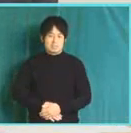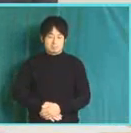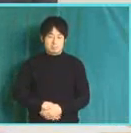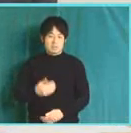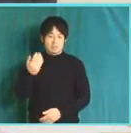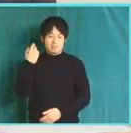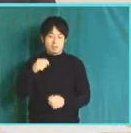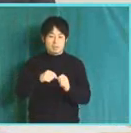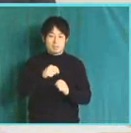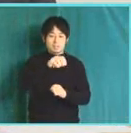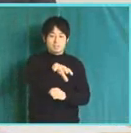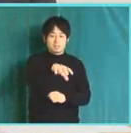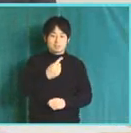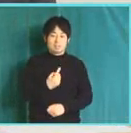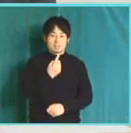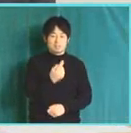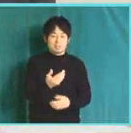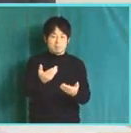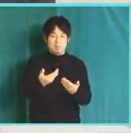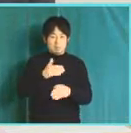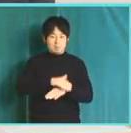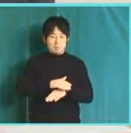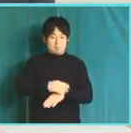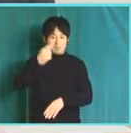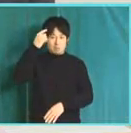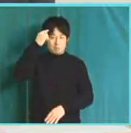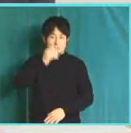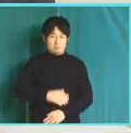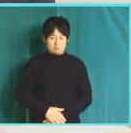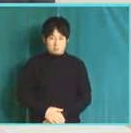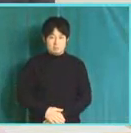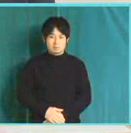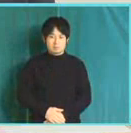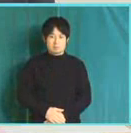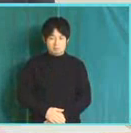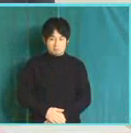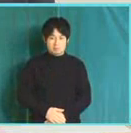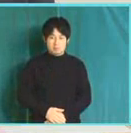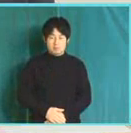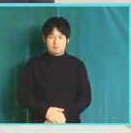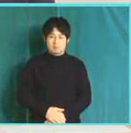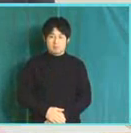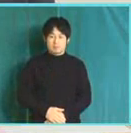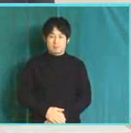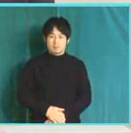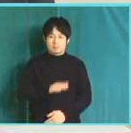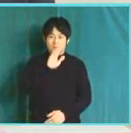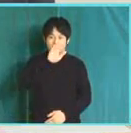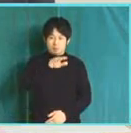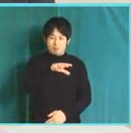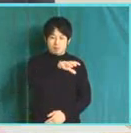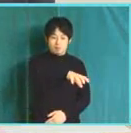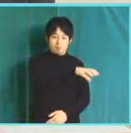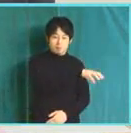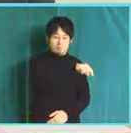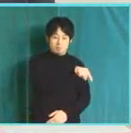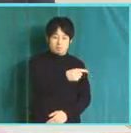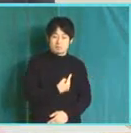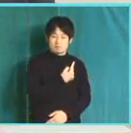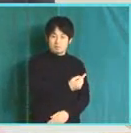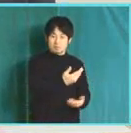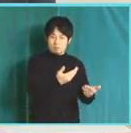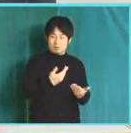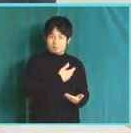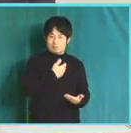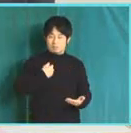取りに行っていられた方もいらっしゃるかもしれませんけれども、ね、はい、今度から今おっしゃられてた場所で配布されるということ